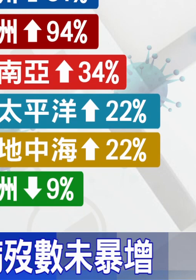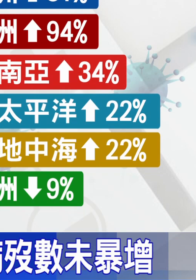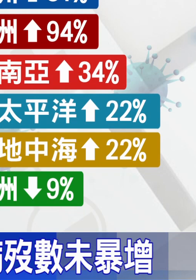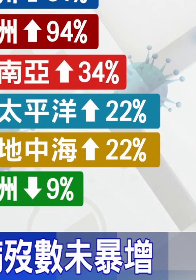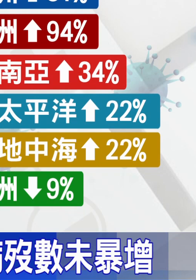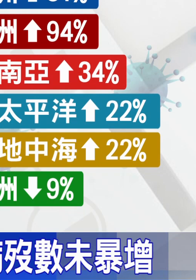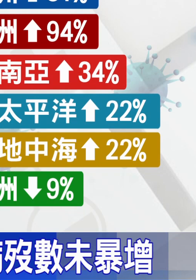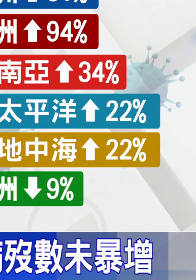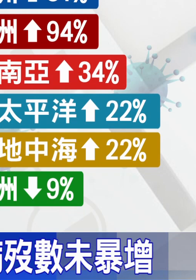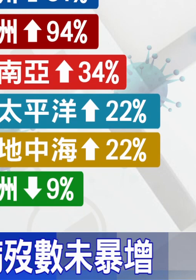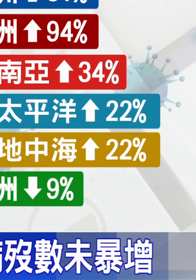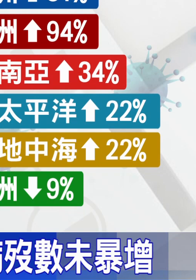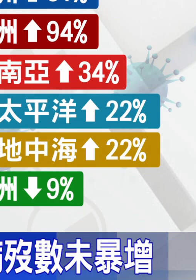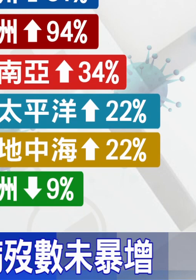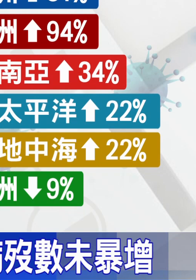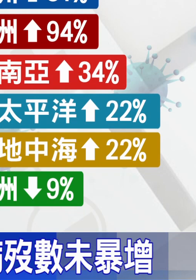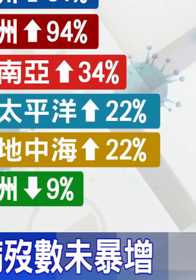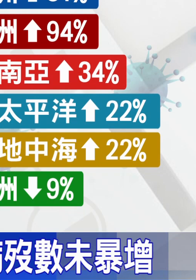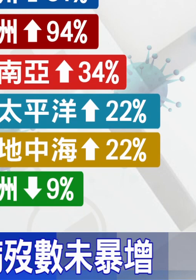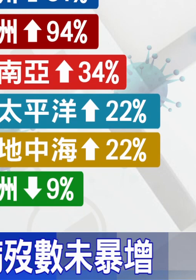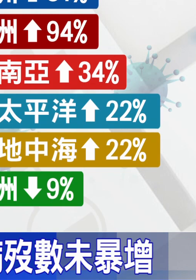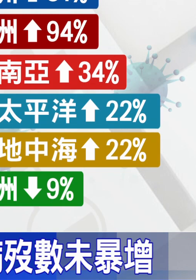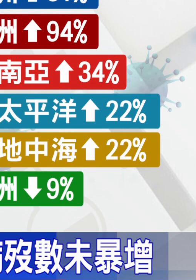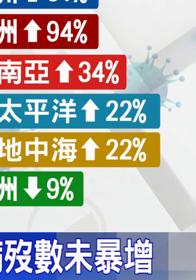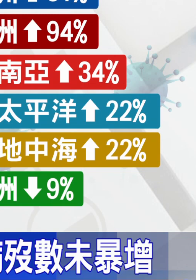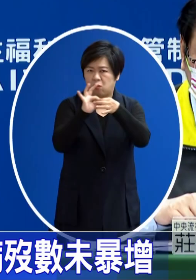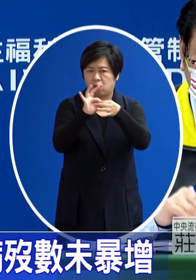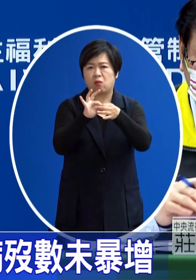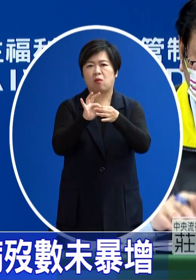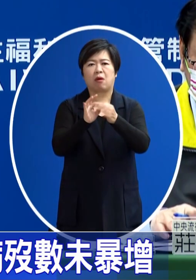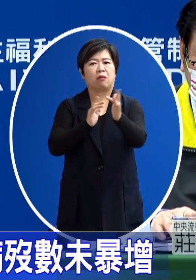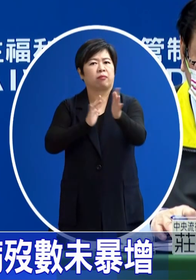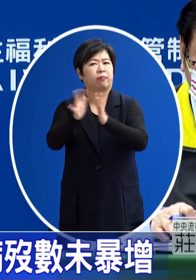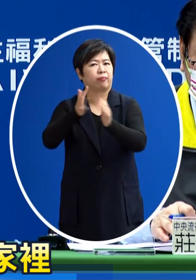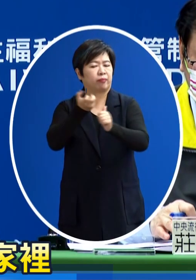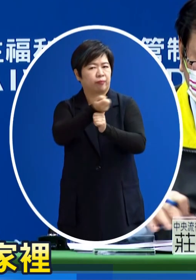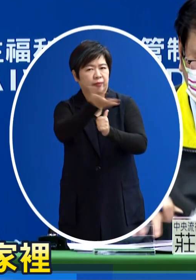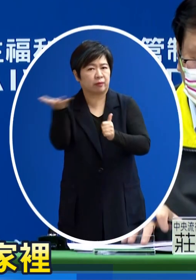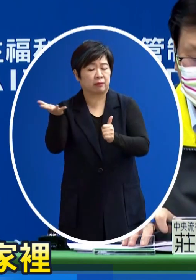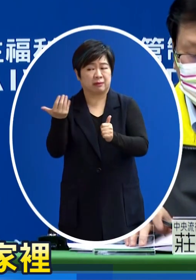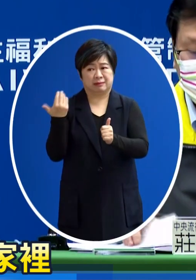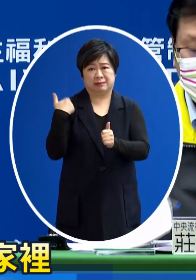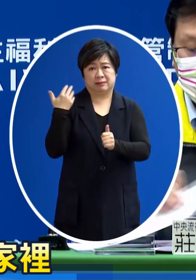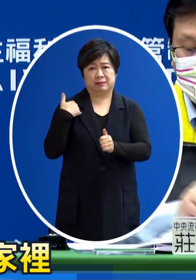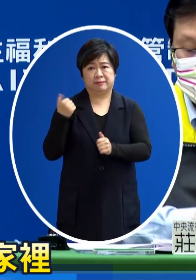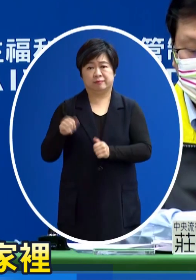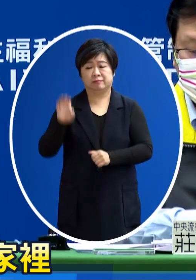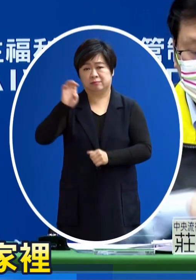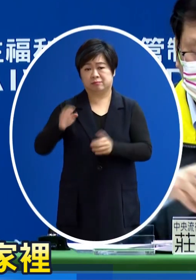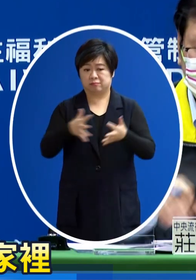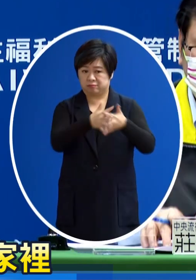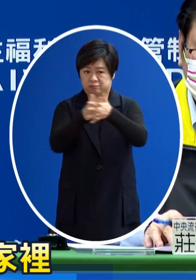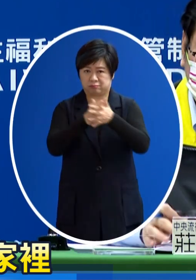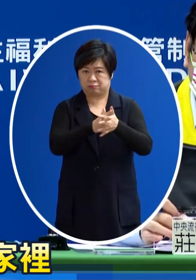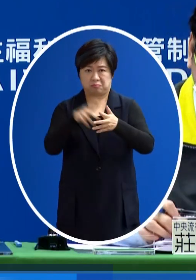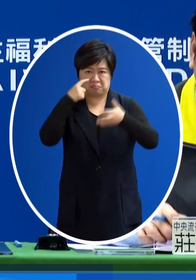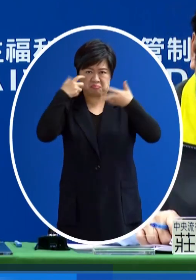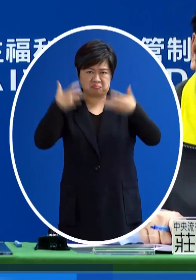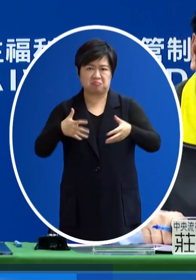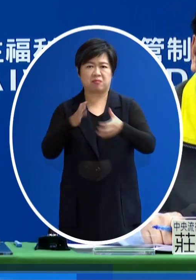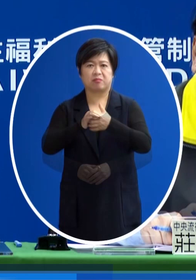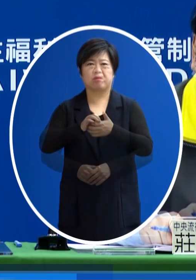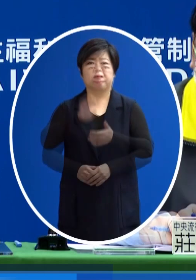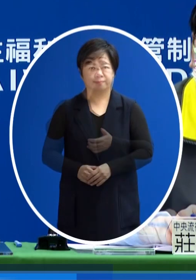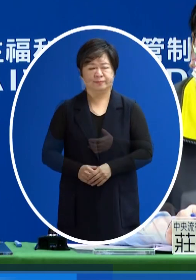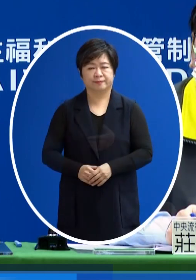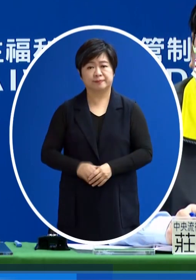大幅成长，好在死亡人数没有明显骤升。 在耶诞节哈，在欧美的国家里面，人流大量